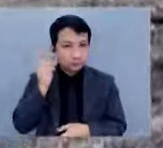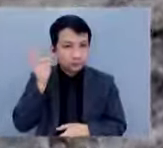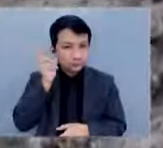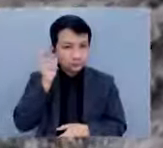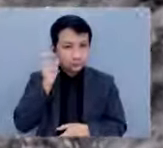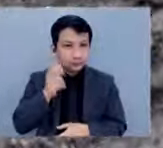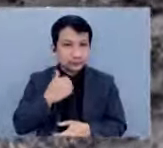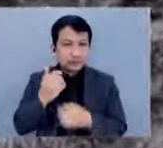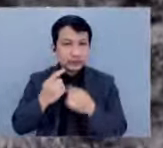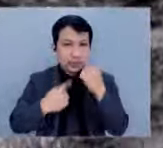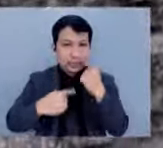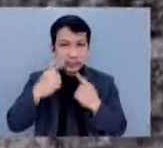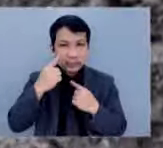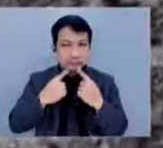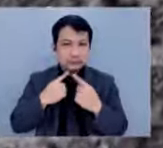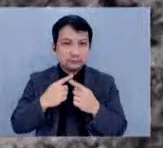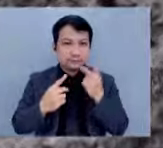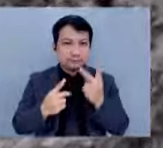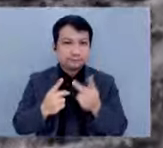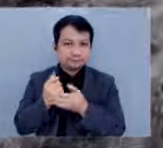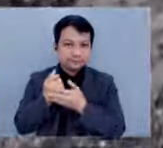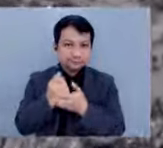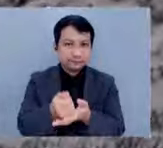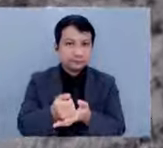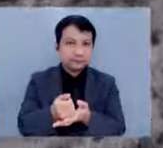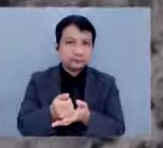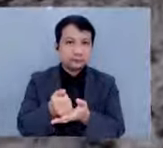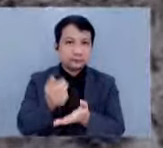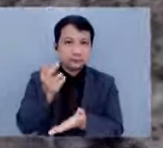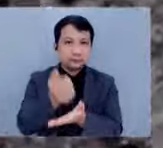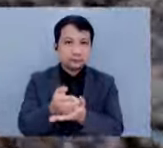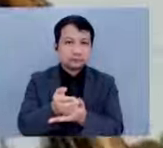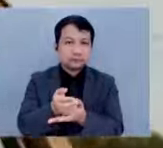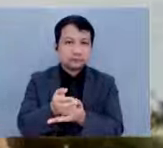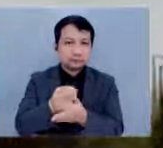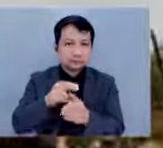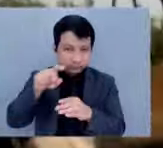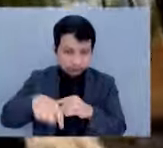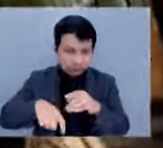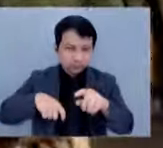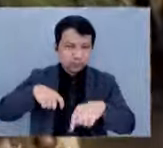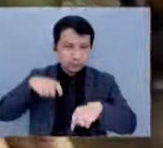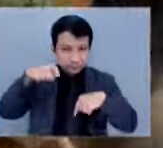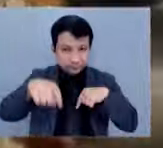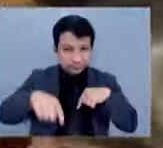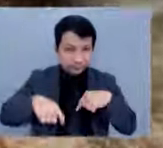iyak. Dito na rumesponde ang mga rescuer. Naghukay sila.